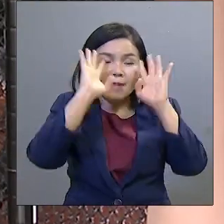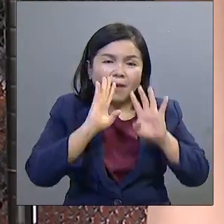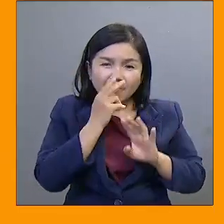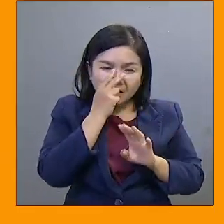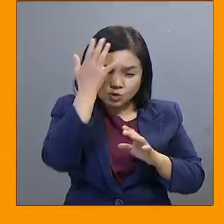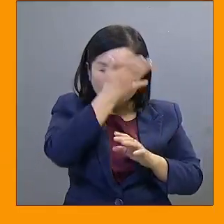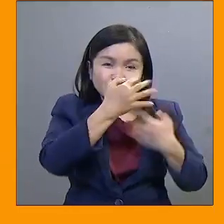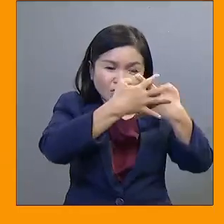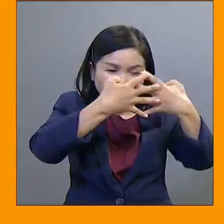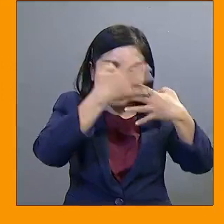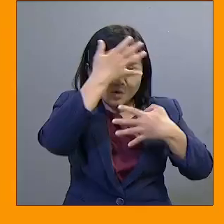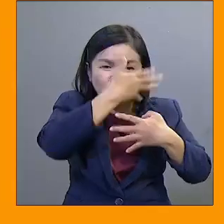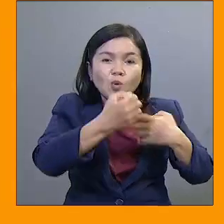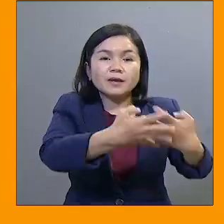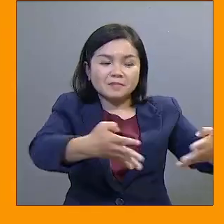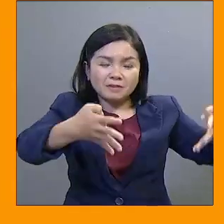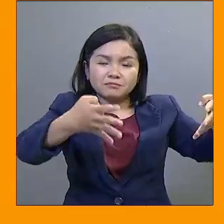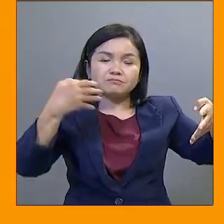างเงี้ย